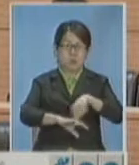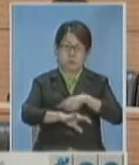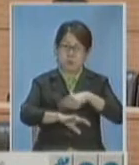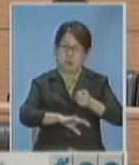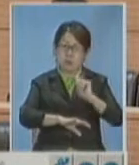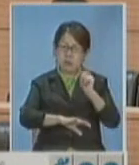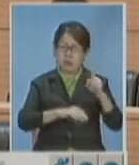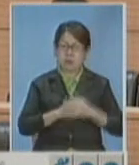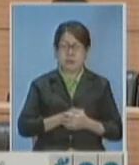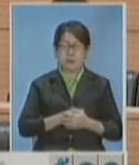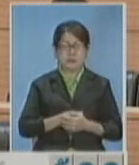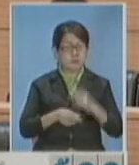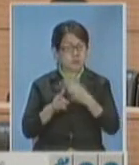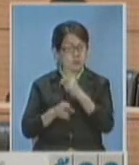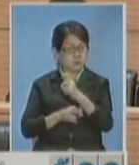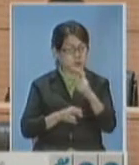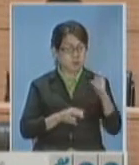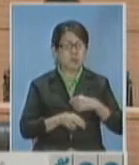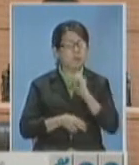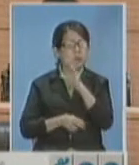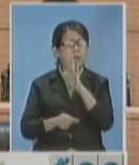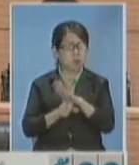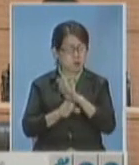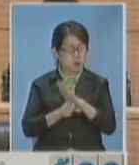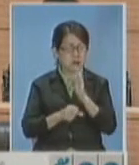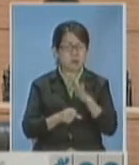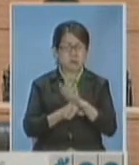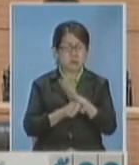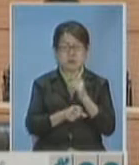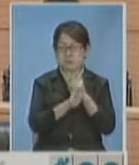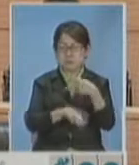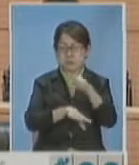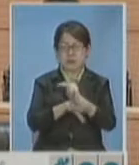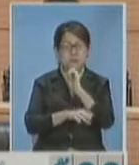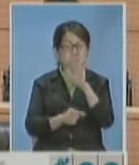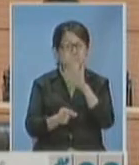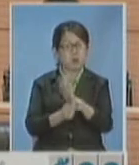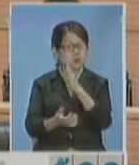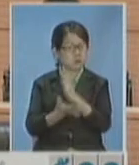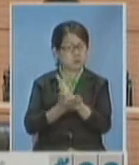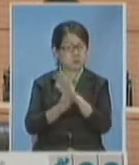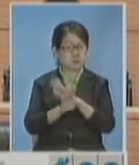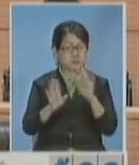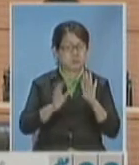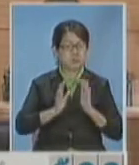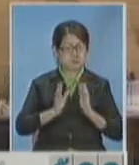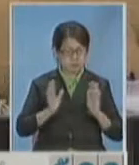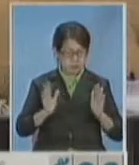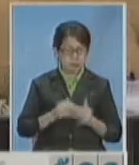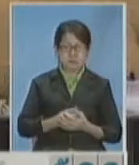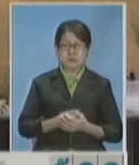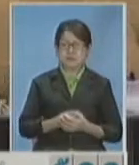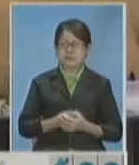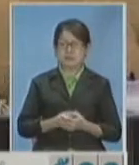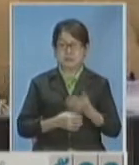แล้วก็สร้างความเสียหายมามากผมว่าควรจะยุติได้แล้วตามที่ท่านประธานได้วินิจฉัยนะครับขอบคุณครับ เชิญ